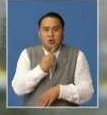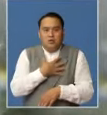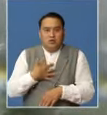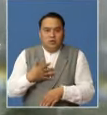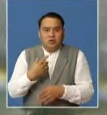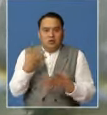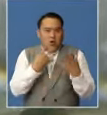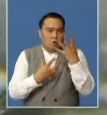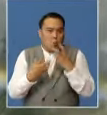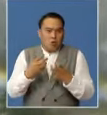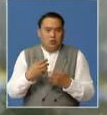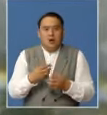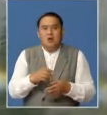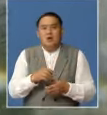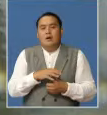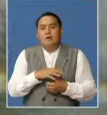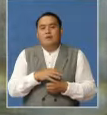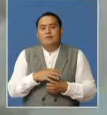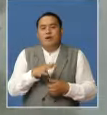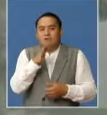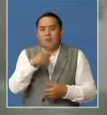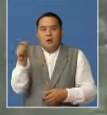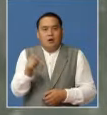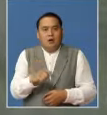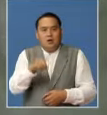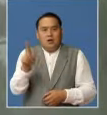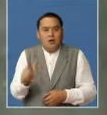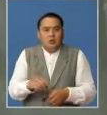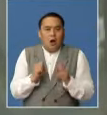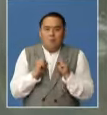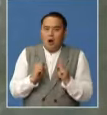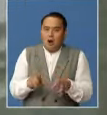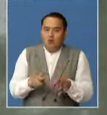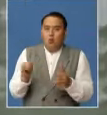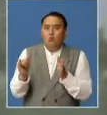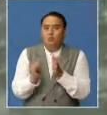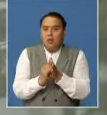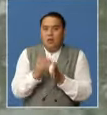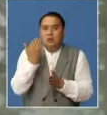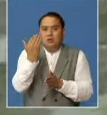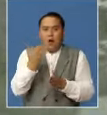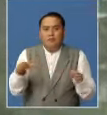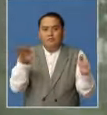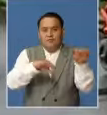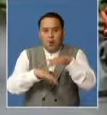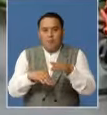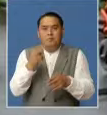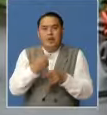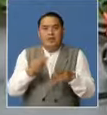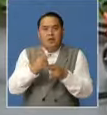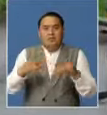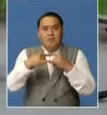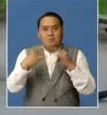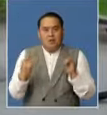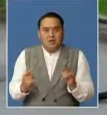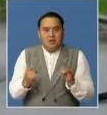серьезные ранения. Пребывание на Гивонте во время грозы считается опасным, поскольку установлены там памятные металлический